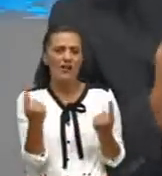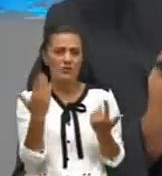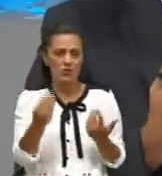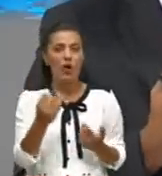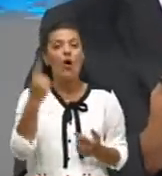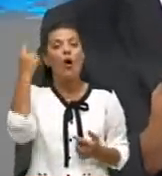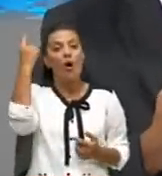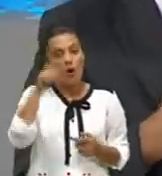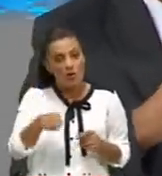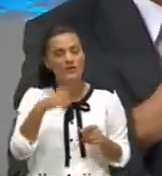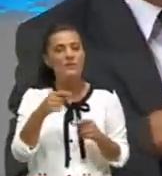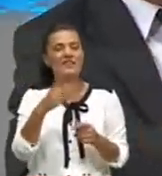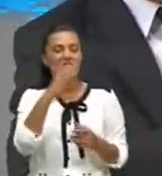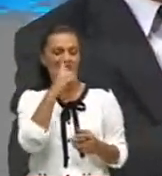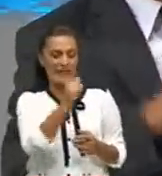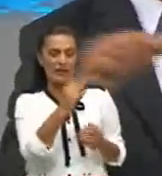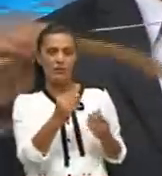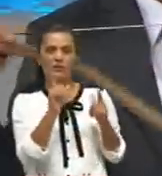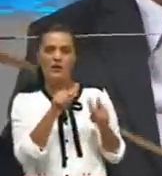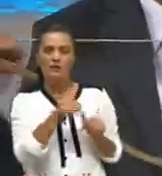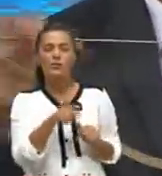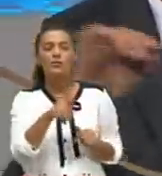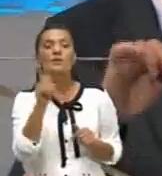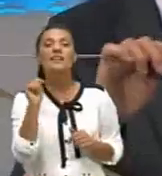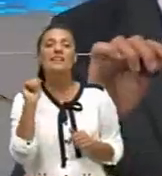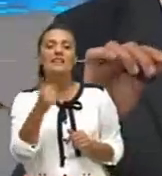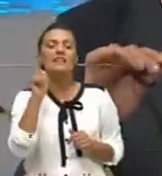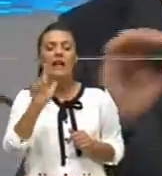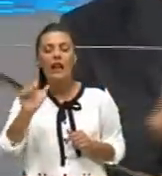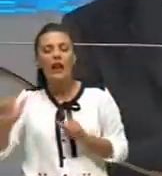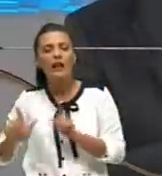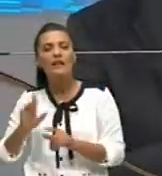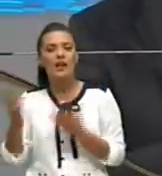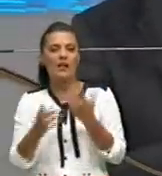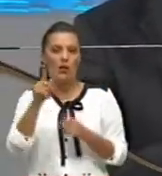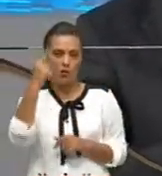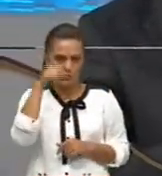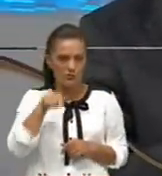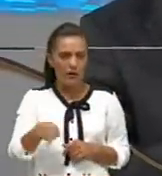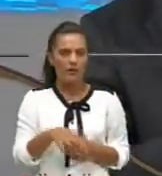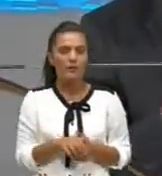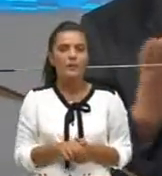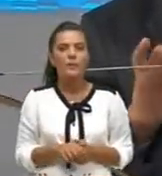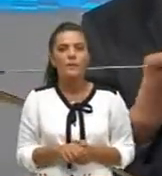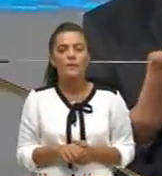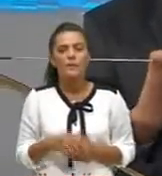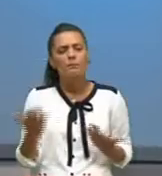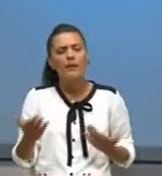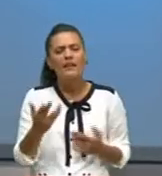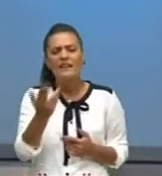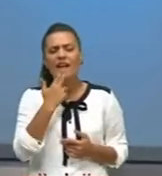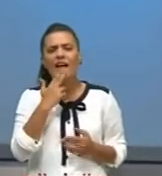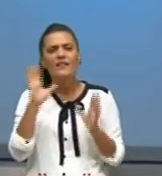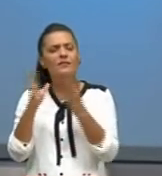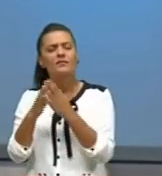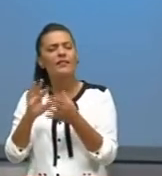zaman kompozit olması lazım. Hmm, her yani, şey düşünülmüş. Yani bu her bir ihtiyaç. Şey ihtiyaçtan kaynaklanmıştır. Evet. Peki